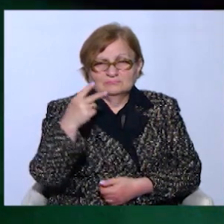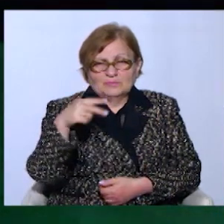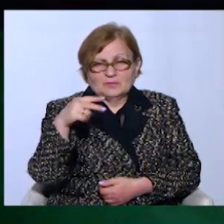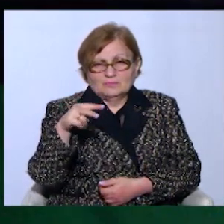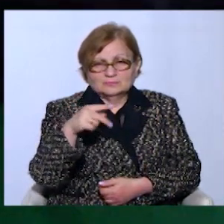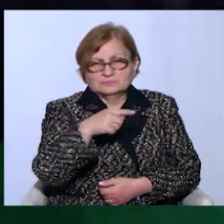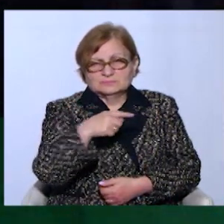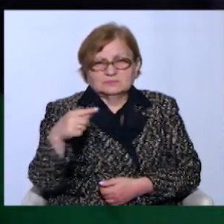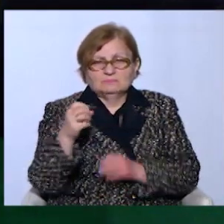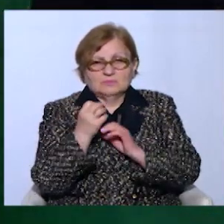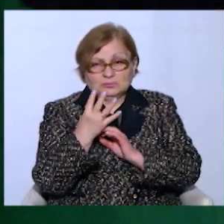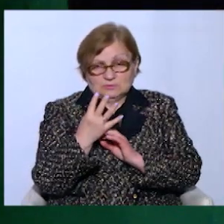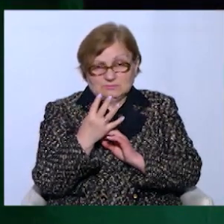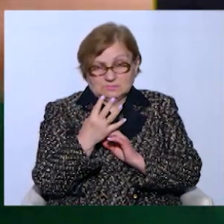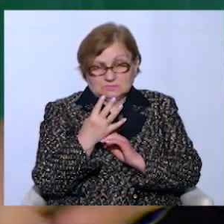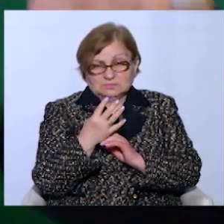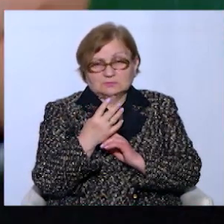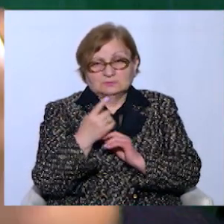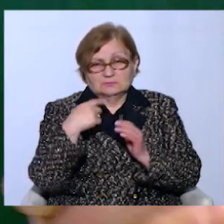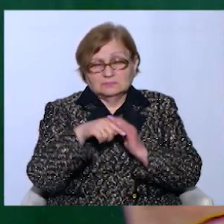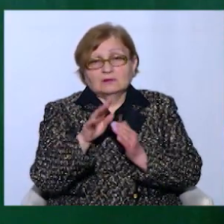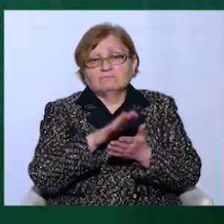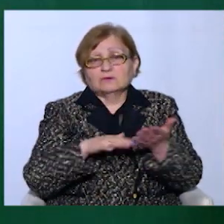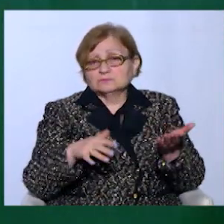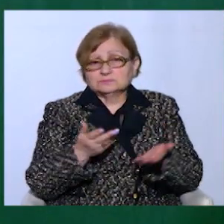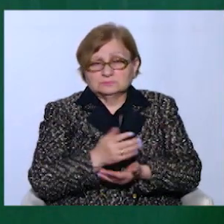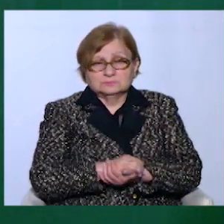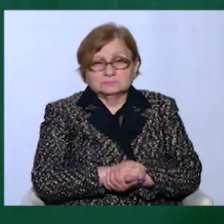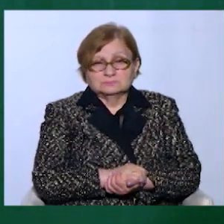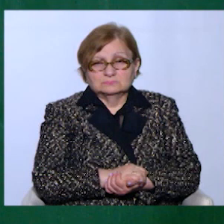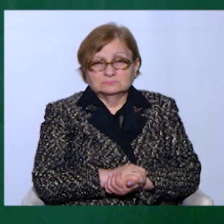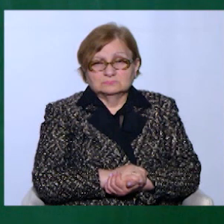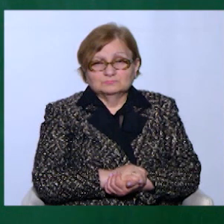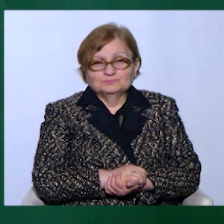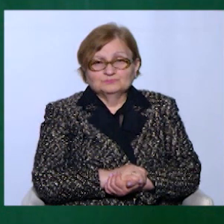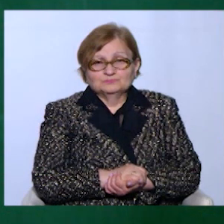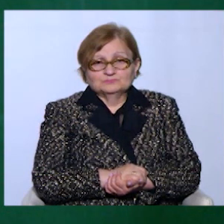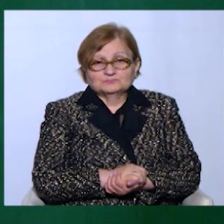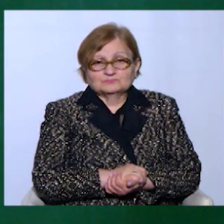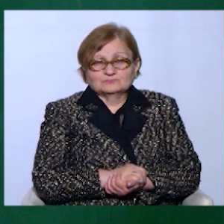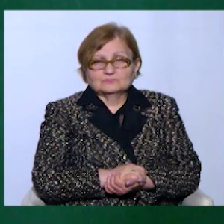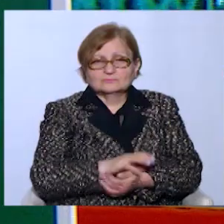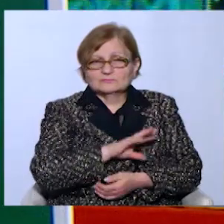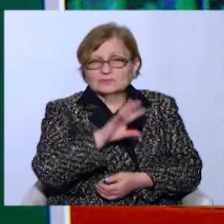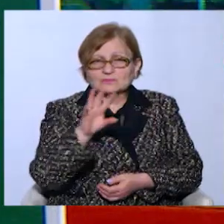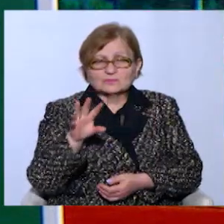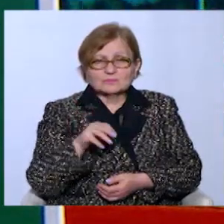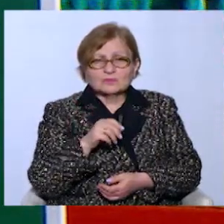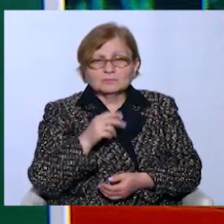20 მე 14-დი გავაგრძელოთ გავაგრძელოთ და ყველაფერი იყოს ძალიან კარგად და